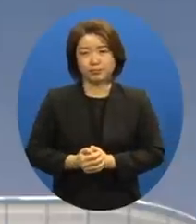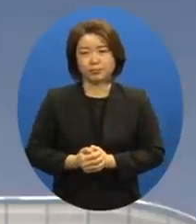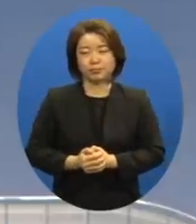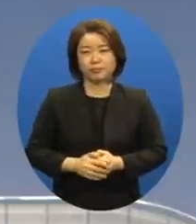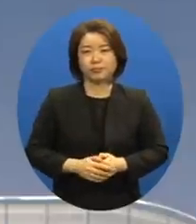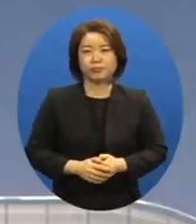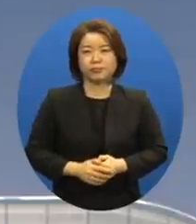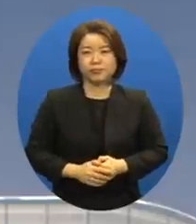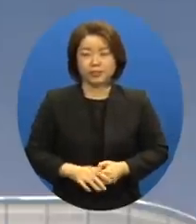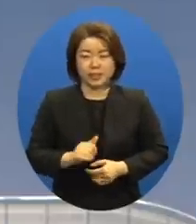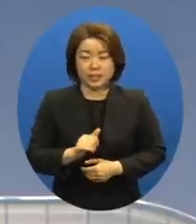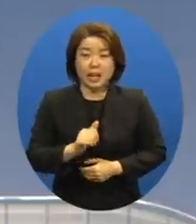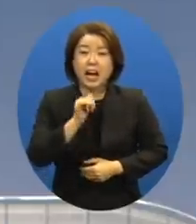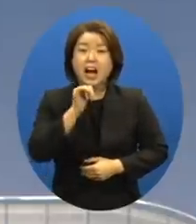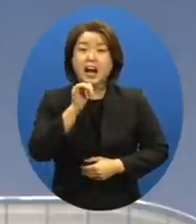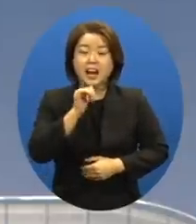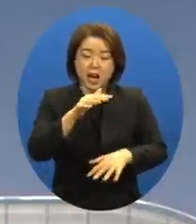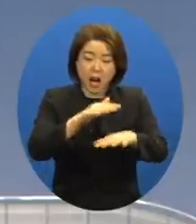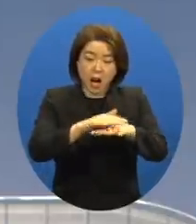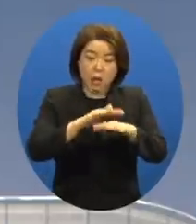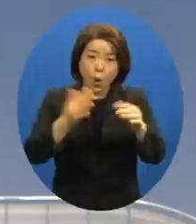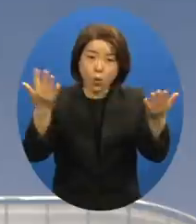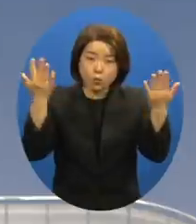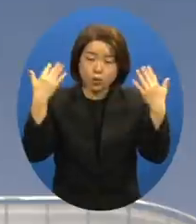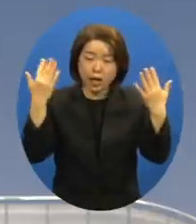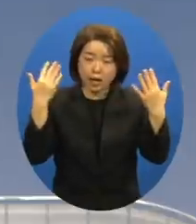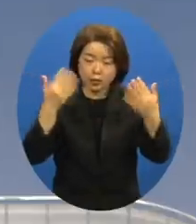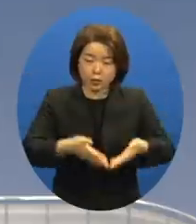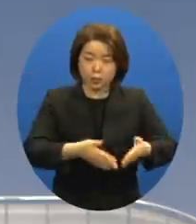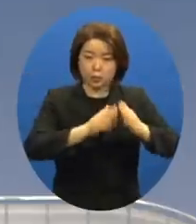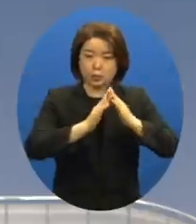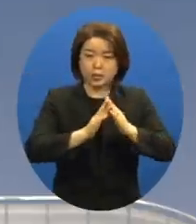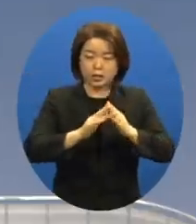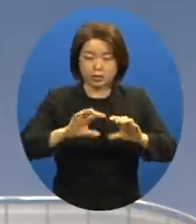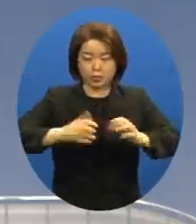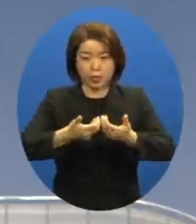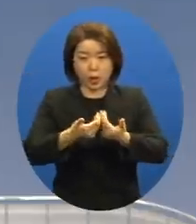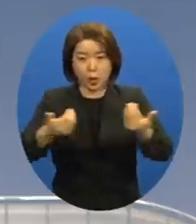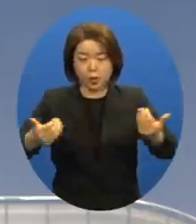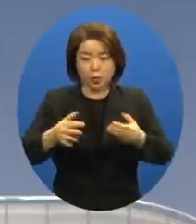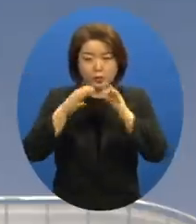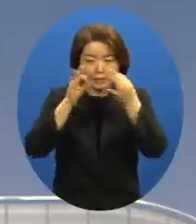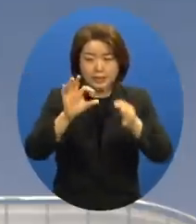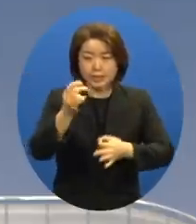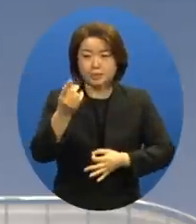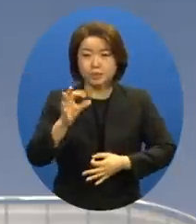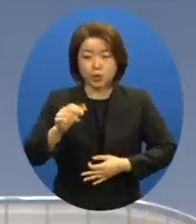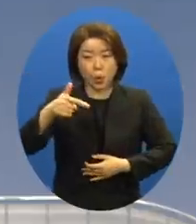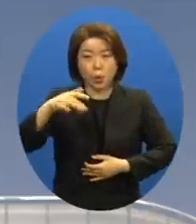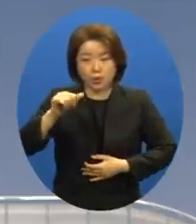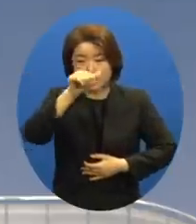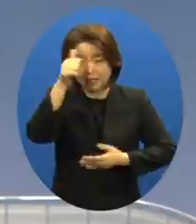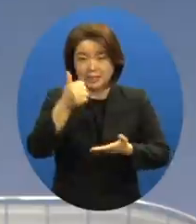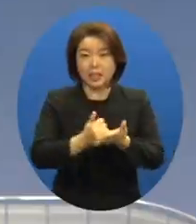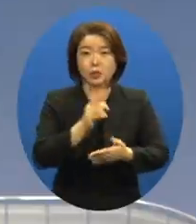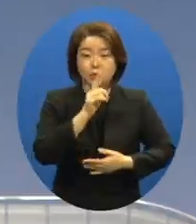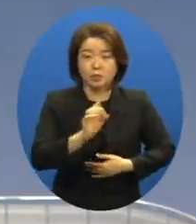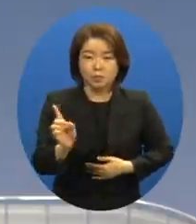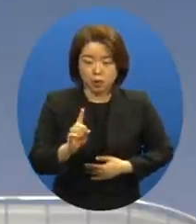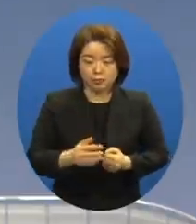가난한 녹물 학교를 세웠던 고기 명의 장로님이 그런 말씀하셨습니다 탄생을 또